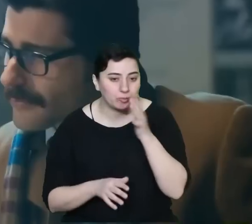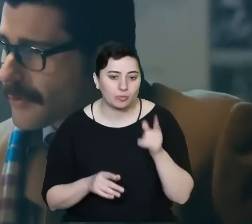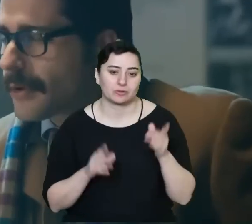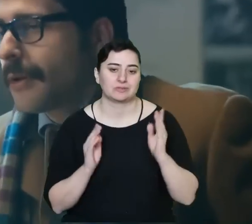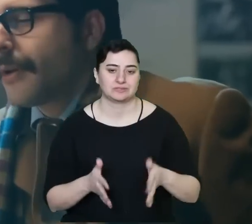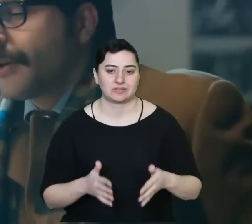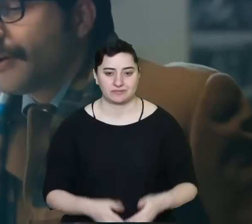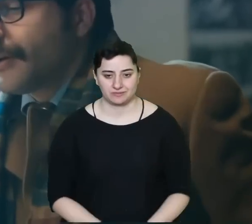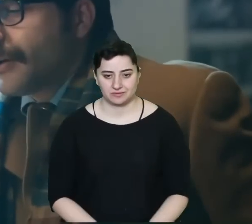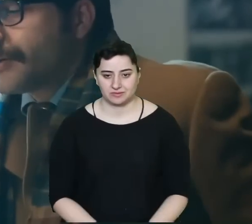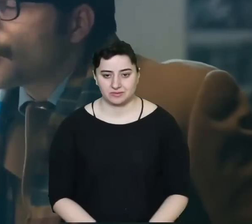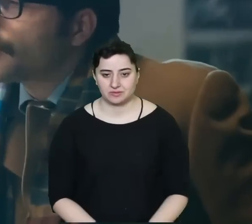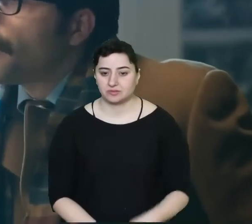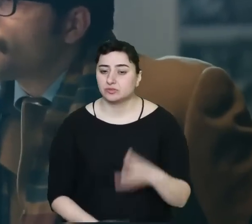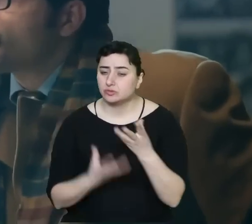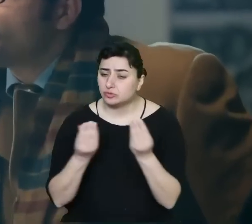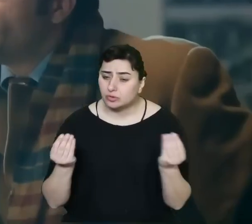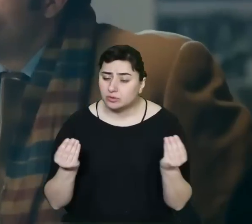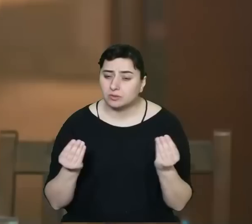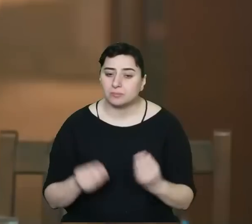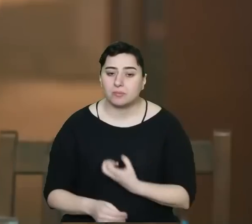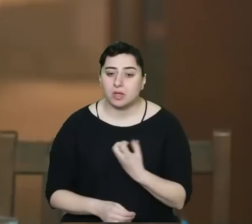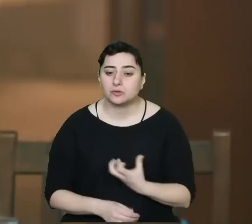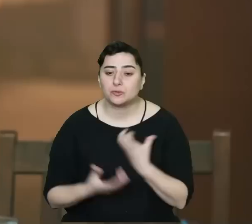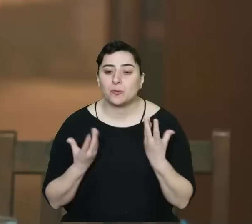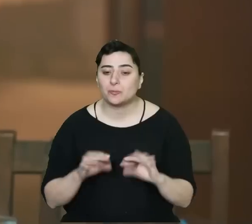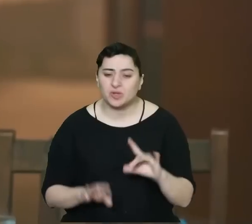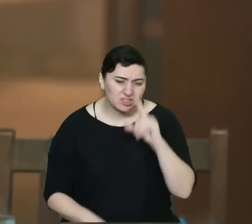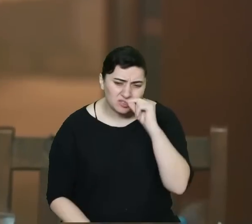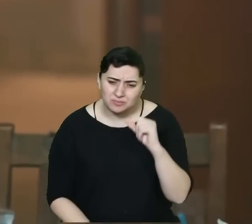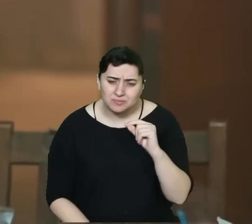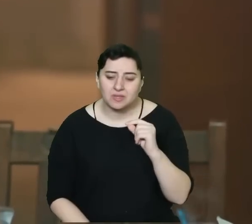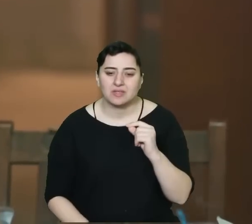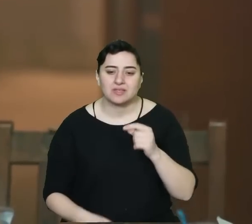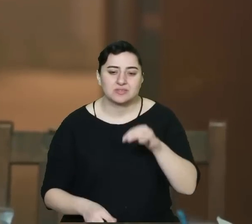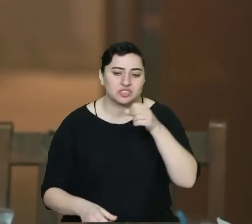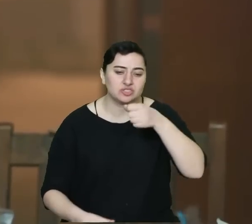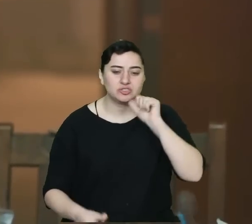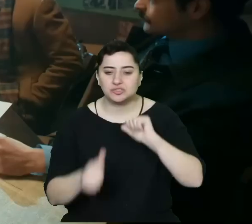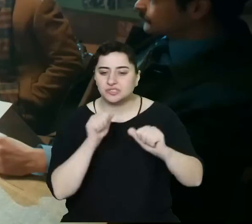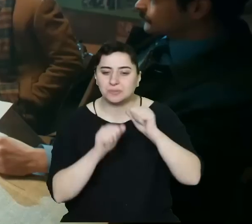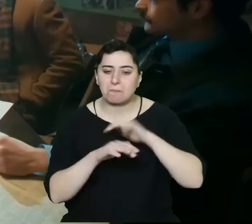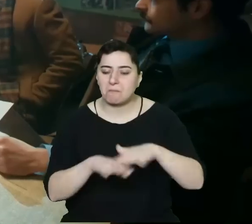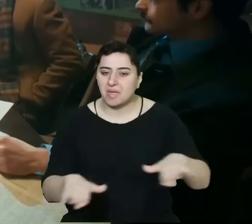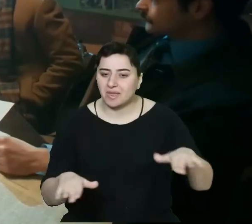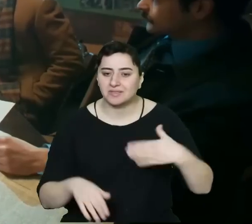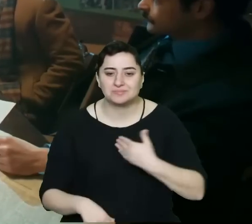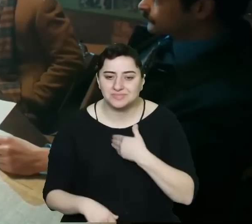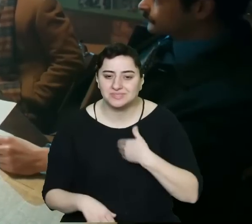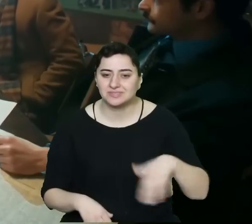değil. Çok da mağrur olma. Kim meyhane-i ikballe